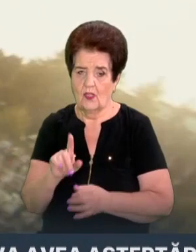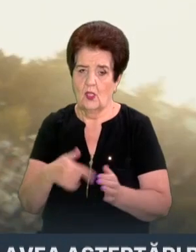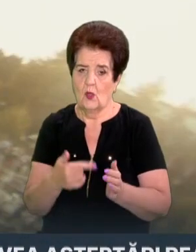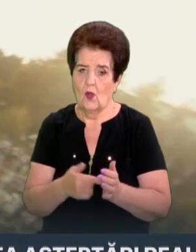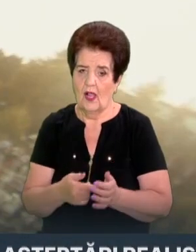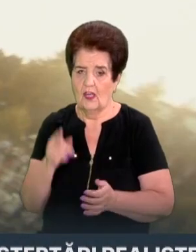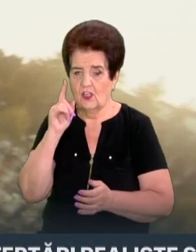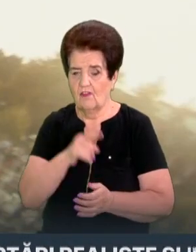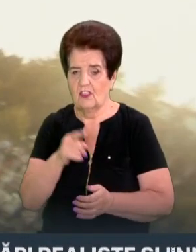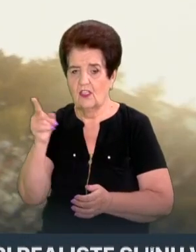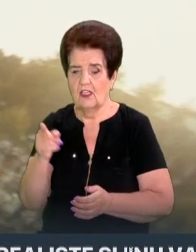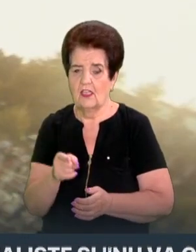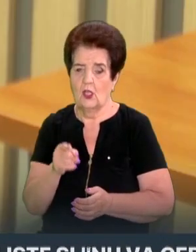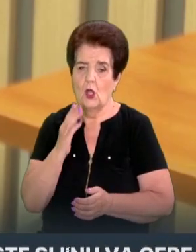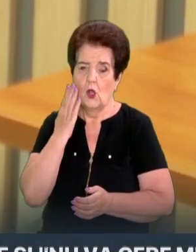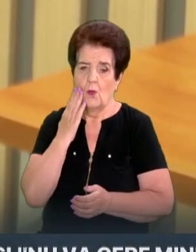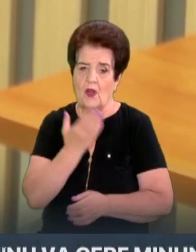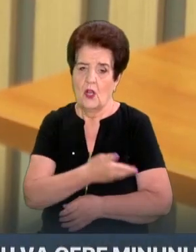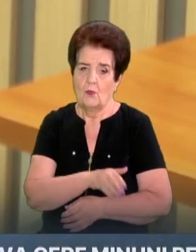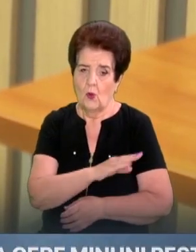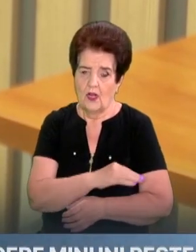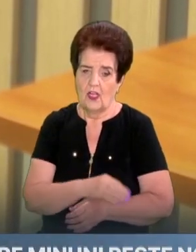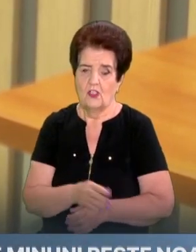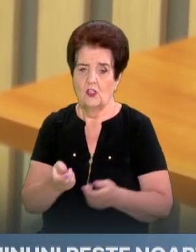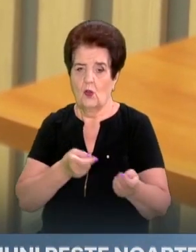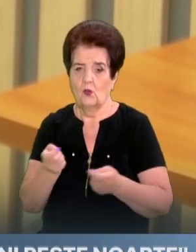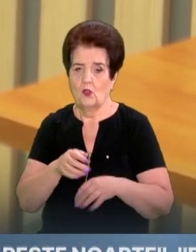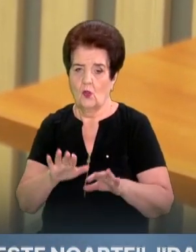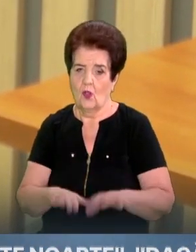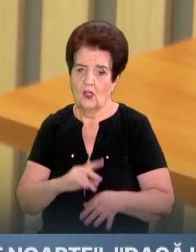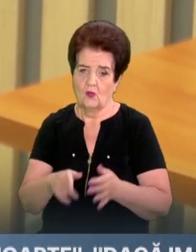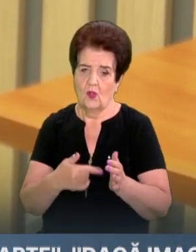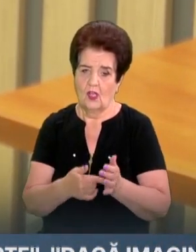înfrățite din România și Polonia, autorități publice locale și locuitori ai orașului Ungheni.